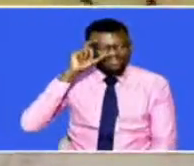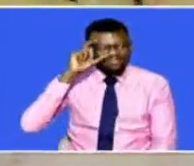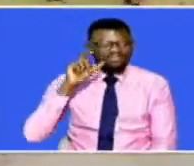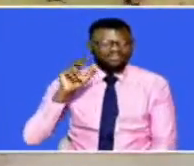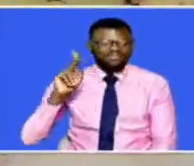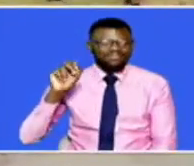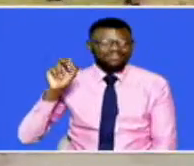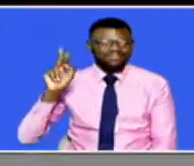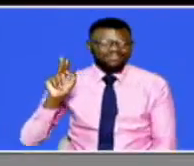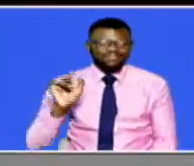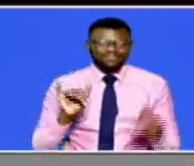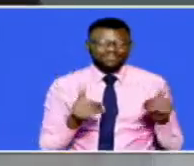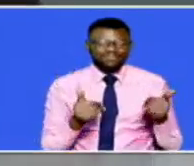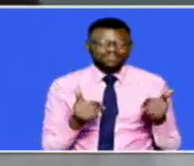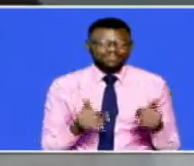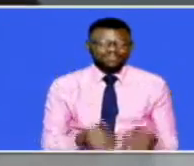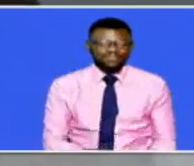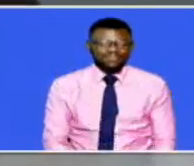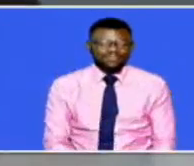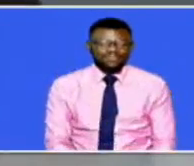news.